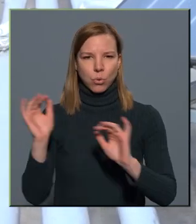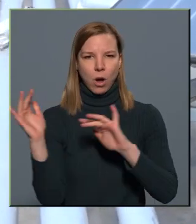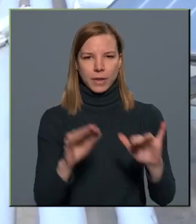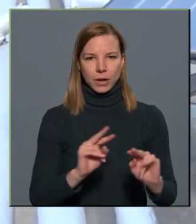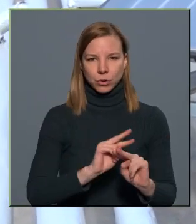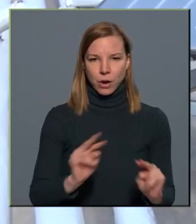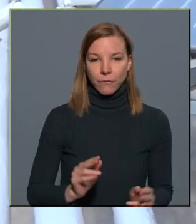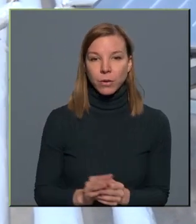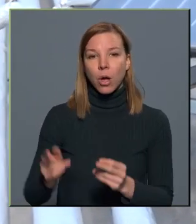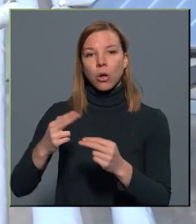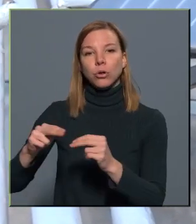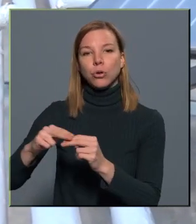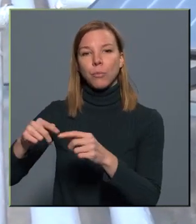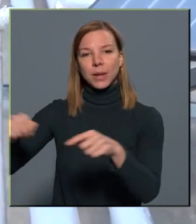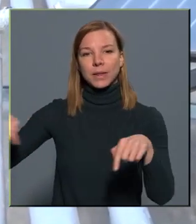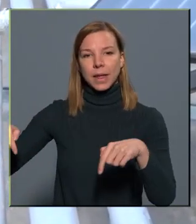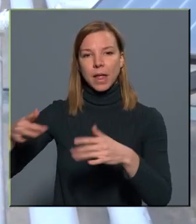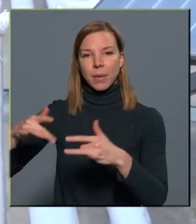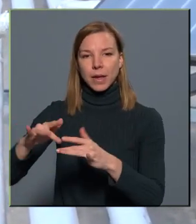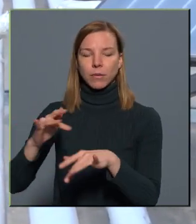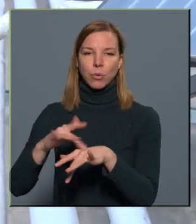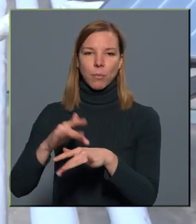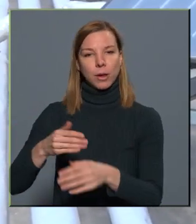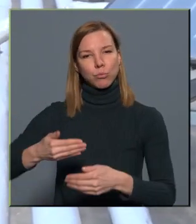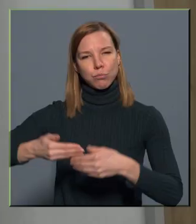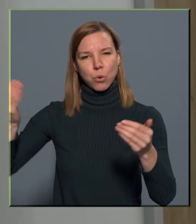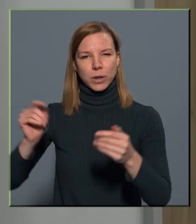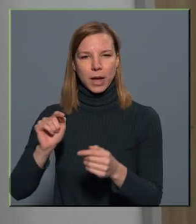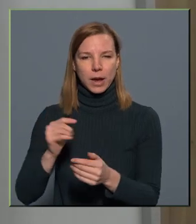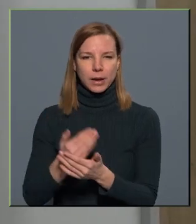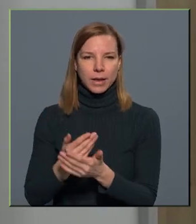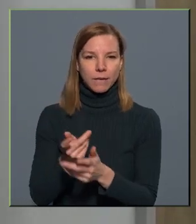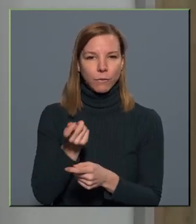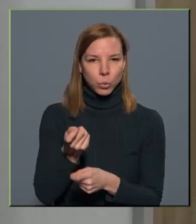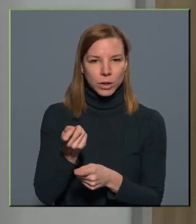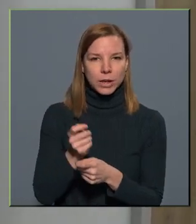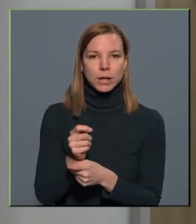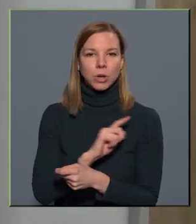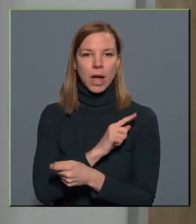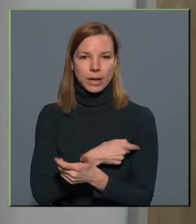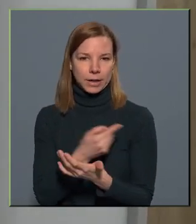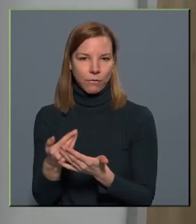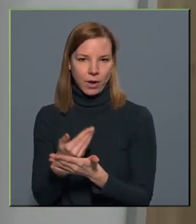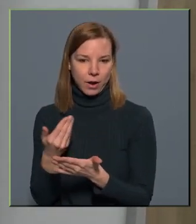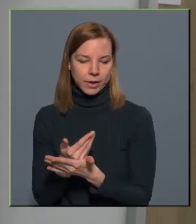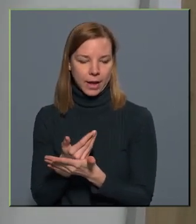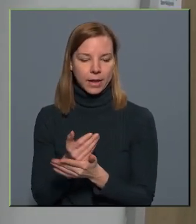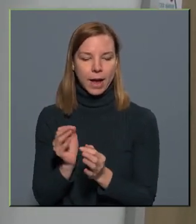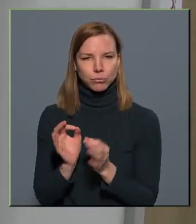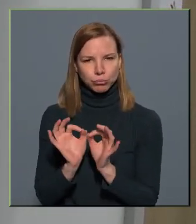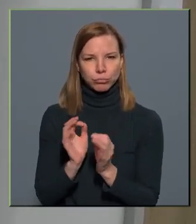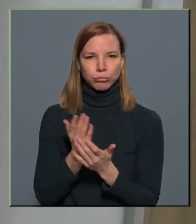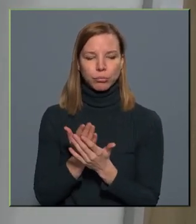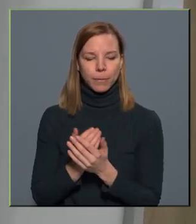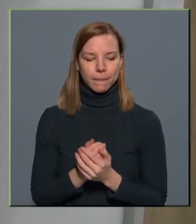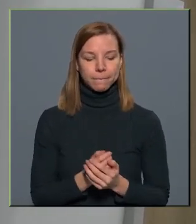is megpróbáltuk korszerűsíteni mind a fűtést, mind az energiafelhasználást is realizálni úgy, hogy ez optimális legyen. Azért tudom, hogy mindig fontos,